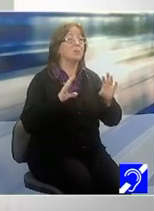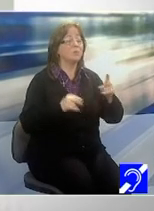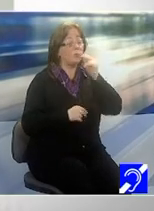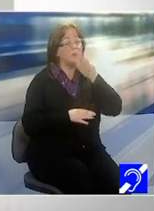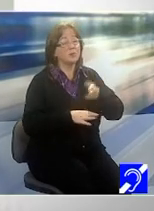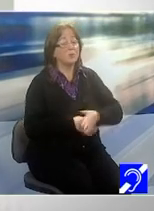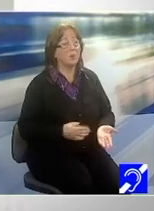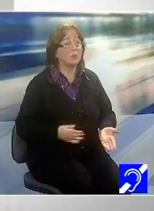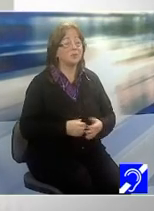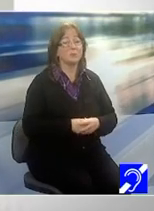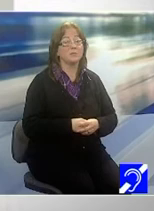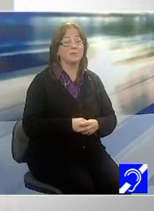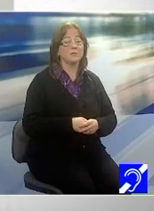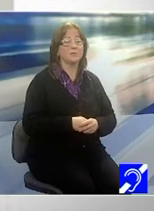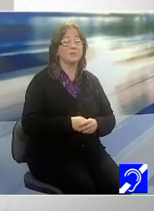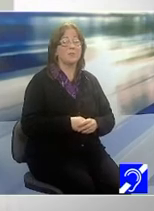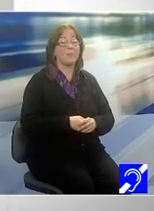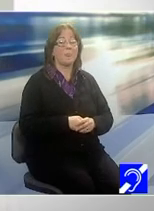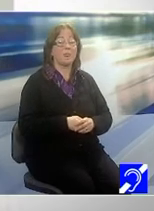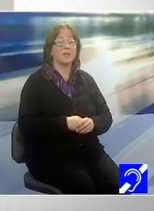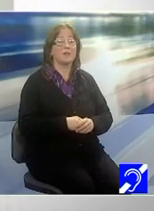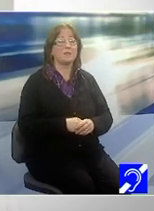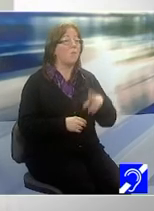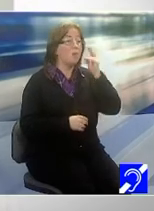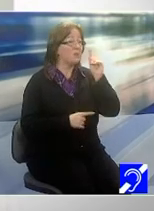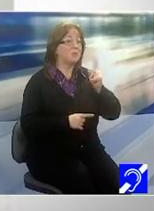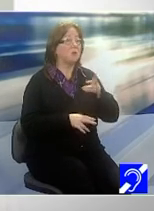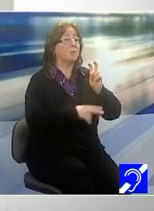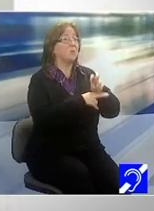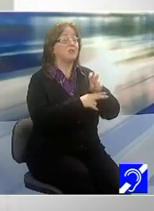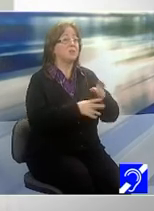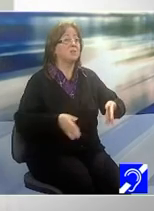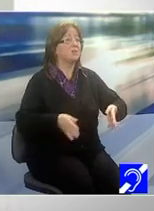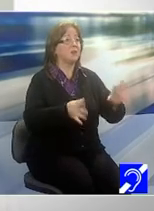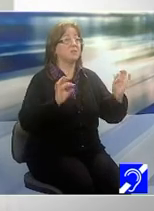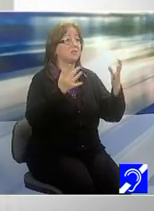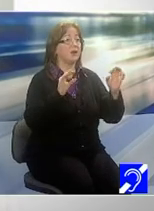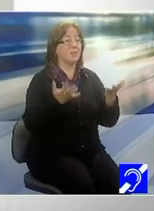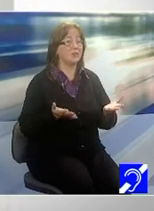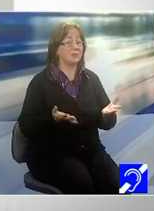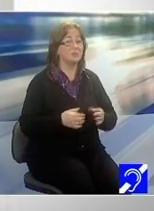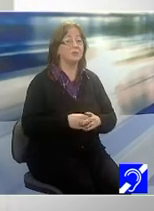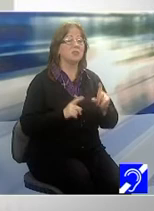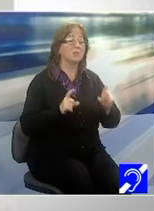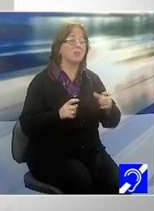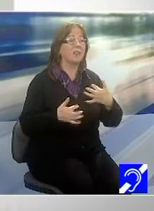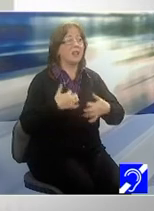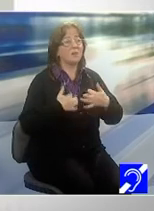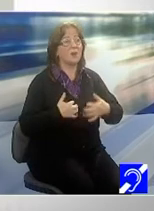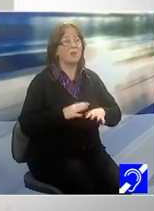când ne lovim de asta, după care ne vedem de ale noastre. Lumea nu este în stradă pentru așa ceva, nu pune presiune pentru așa ceva. Ne enervăm așa în barbă,